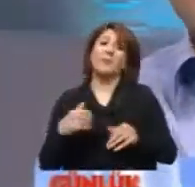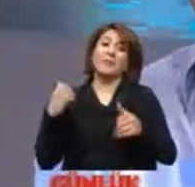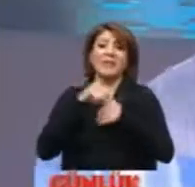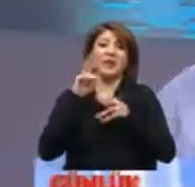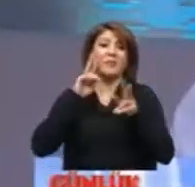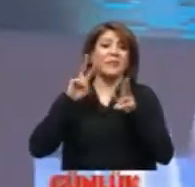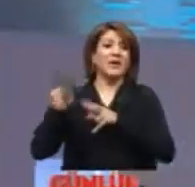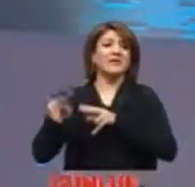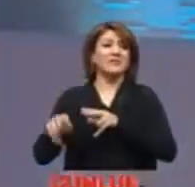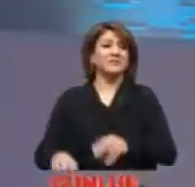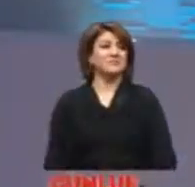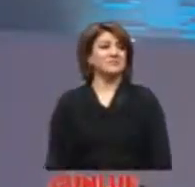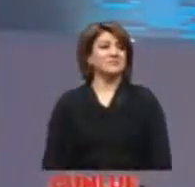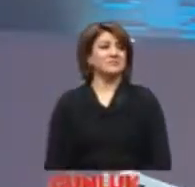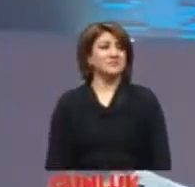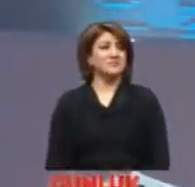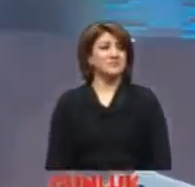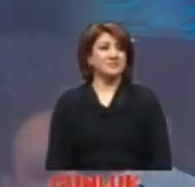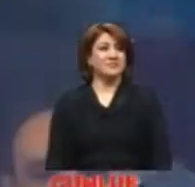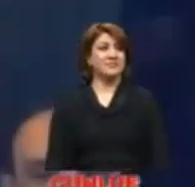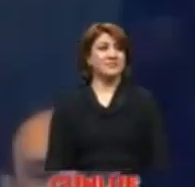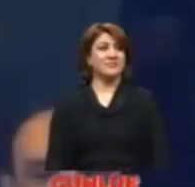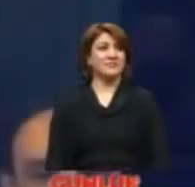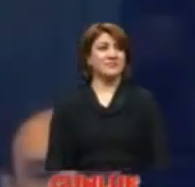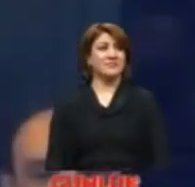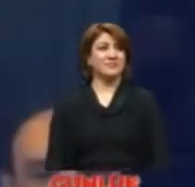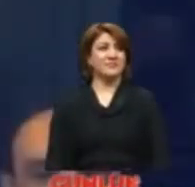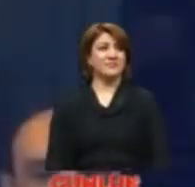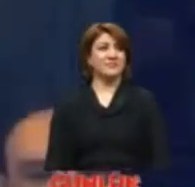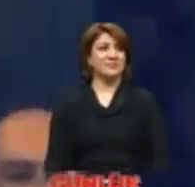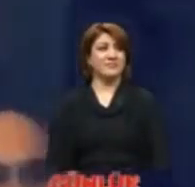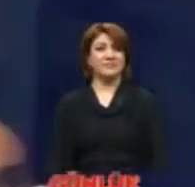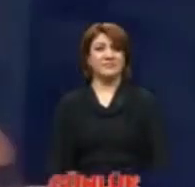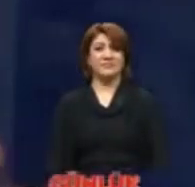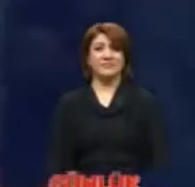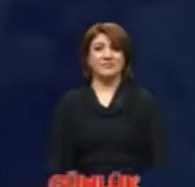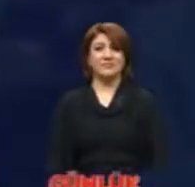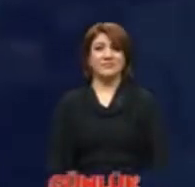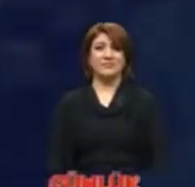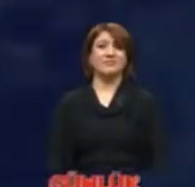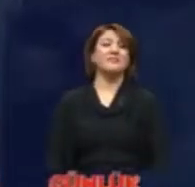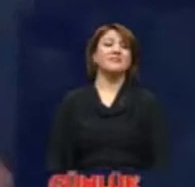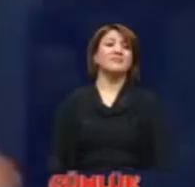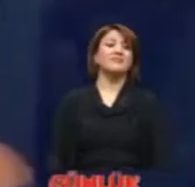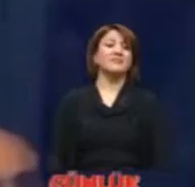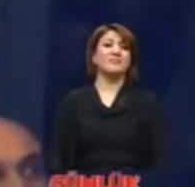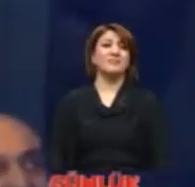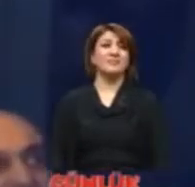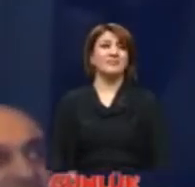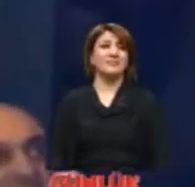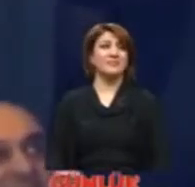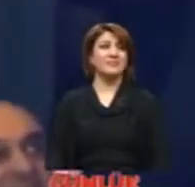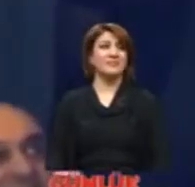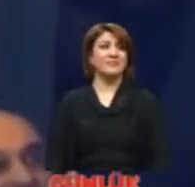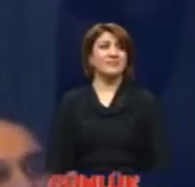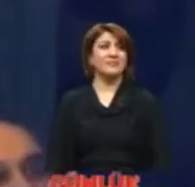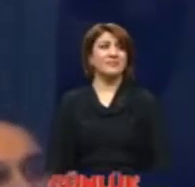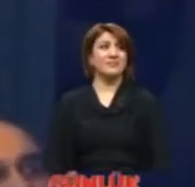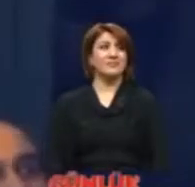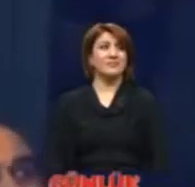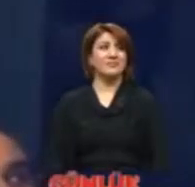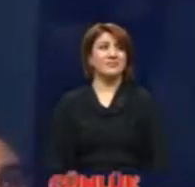Hızlıca bakalım. Sonra da gelelim programı. Alabiliyor muyuz tekrar çeviriyi? Şimdi daha ha bu şimdi. Değerli Dragoman Belediyesi